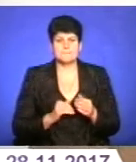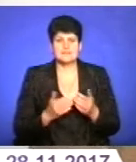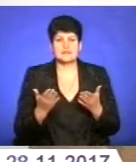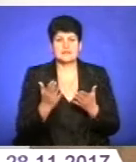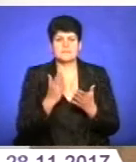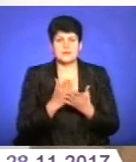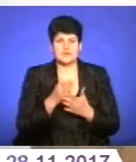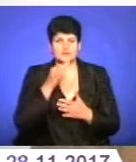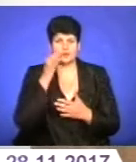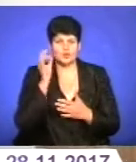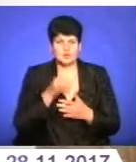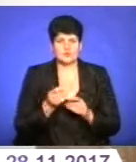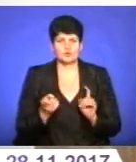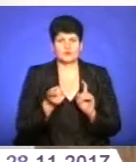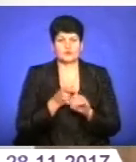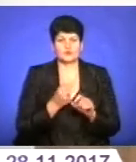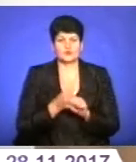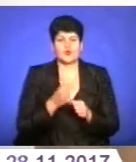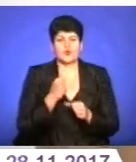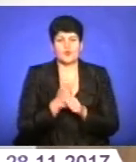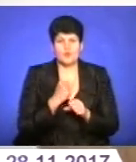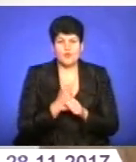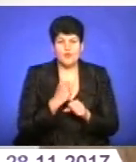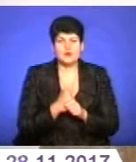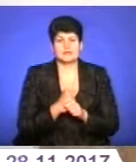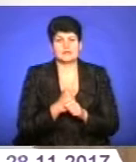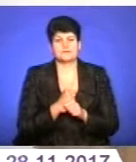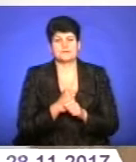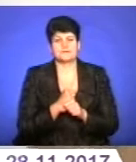має досвід, докладатися до роботи цих центрів в плані менторства,